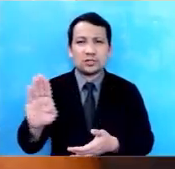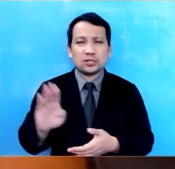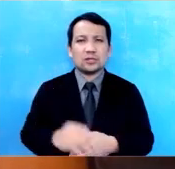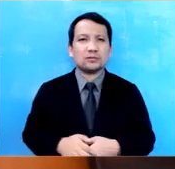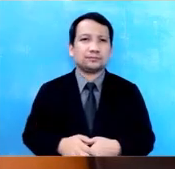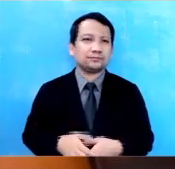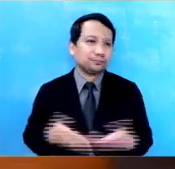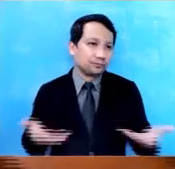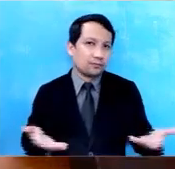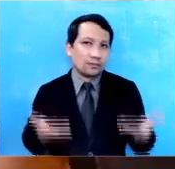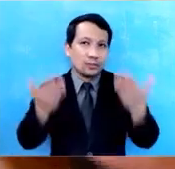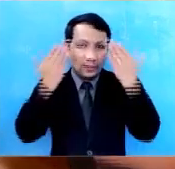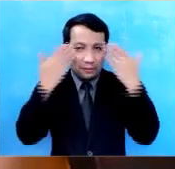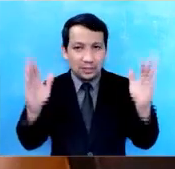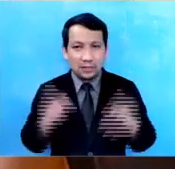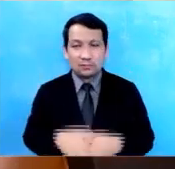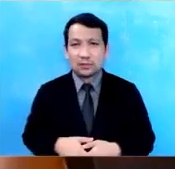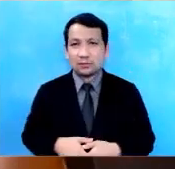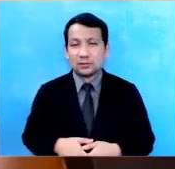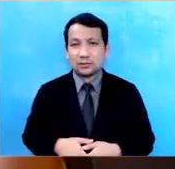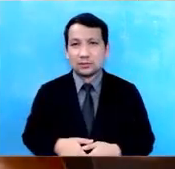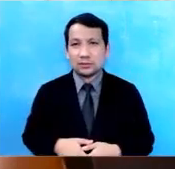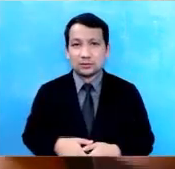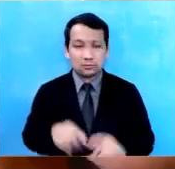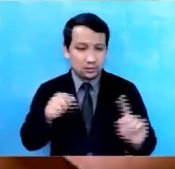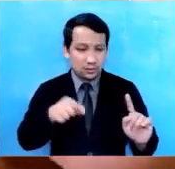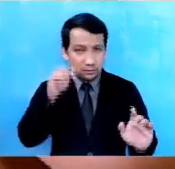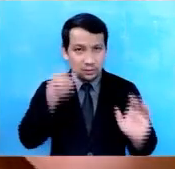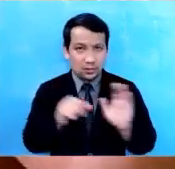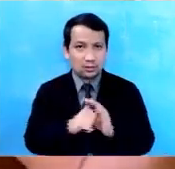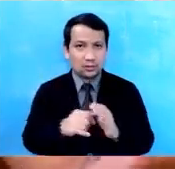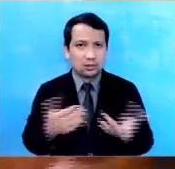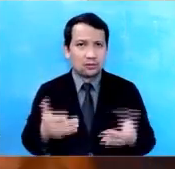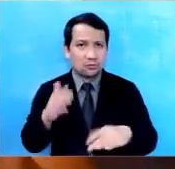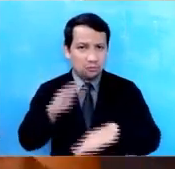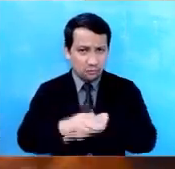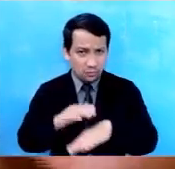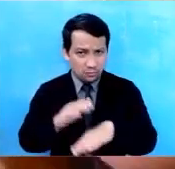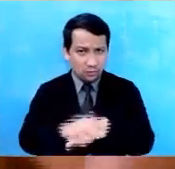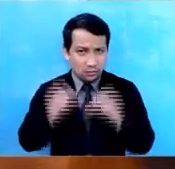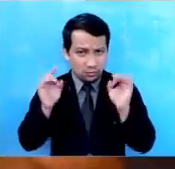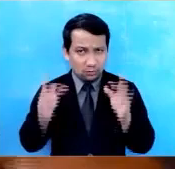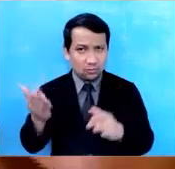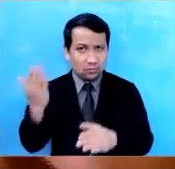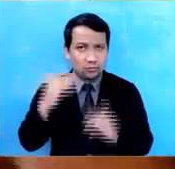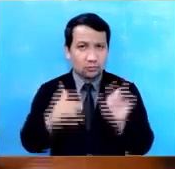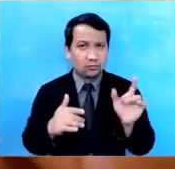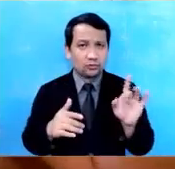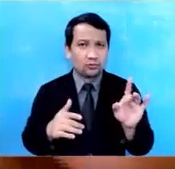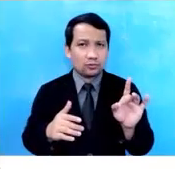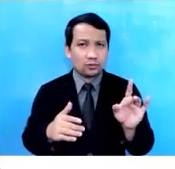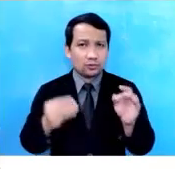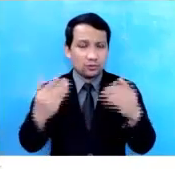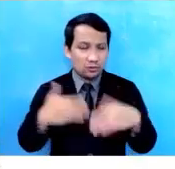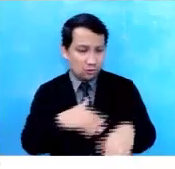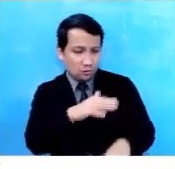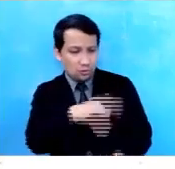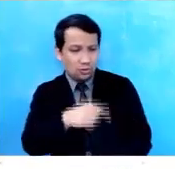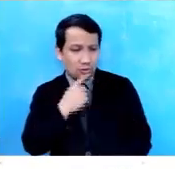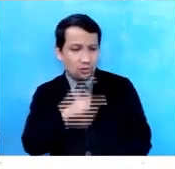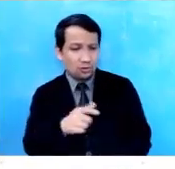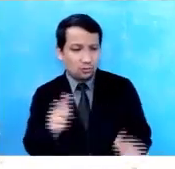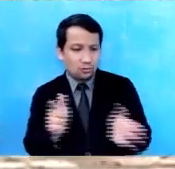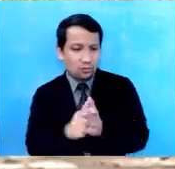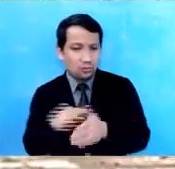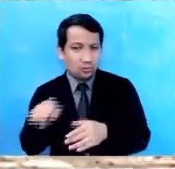kami. Nung na-identify kasi siya, kung life-threatening kasi siya back in 2018, they could have told us na, "Oy, kagawad, kailangan po itong